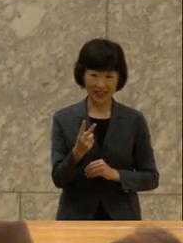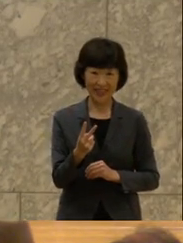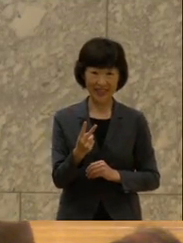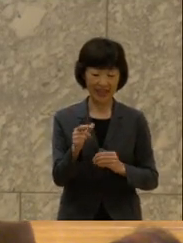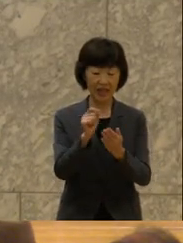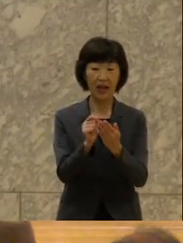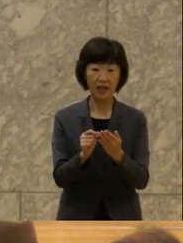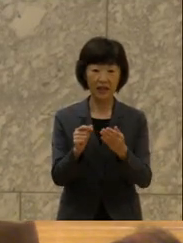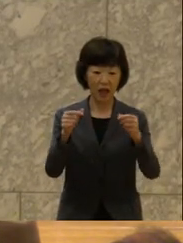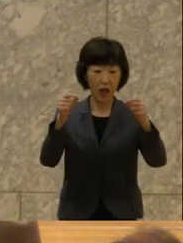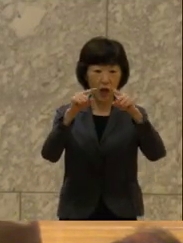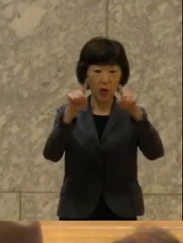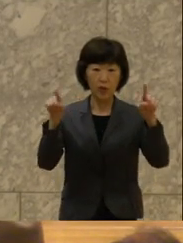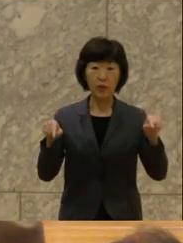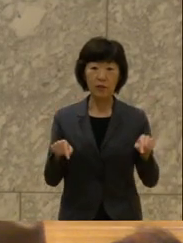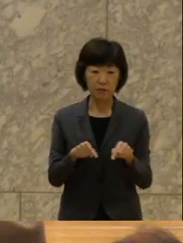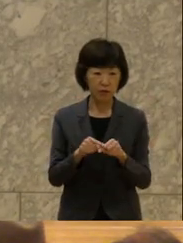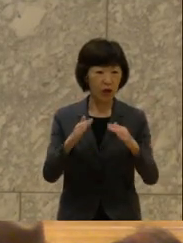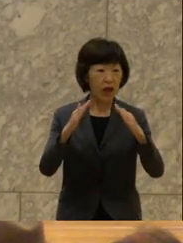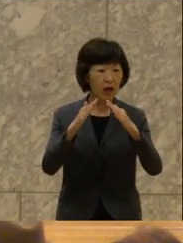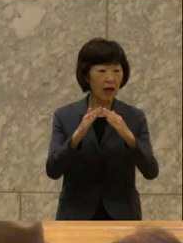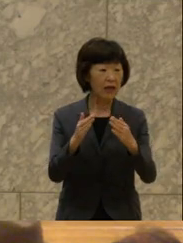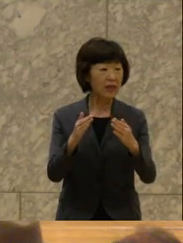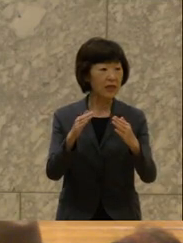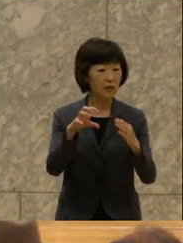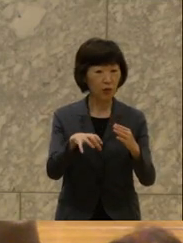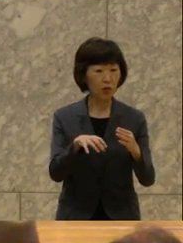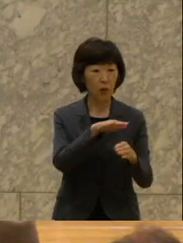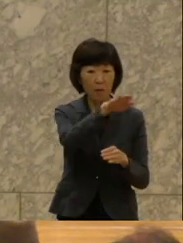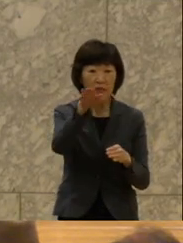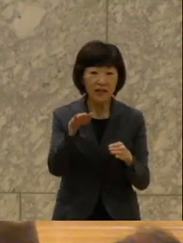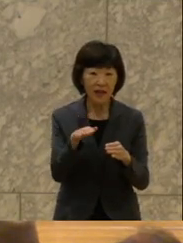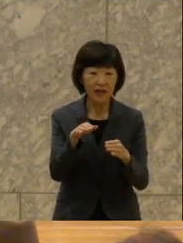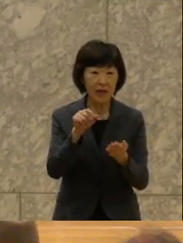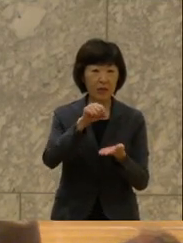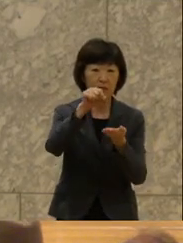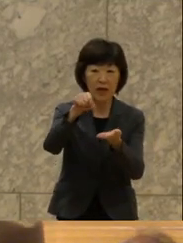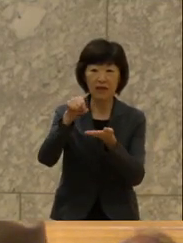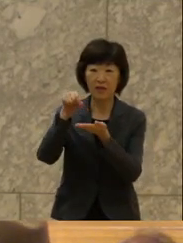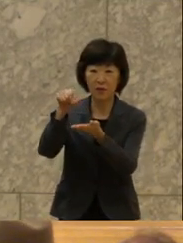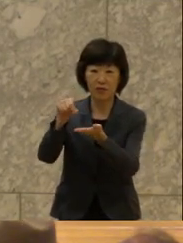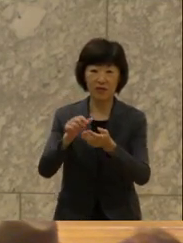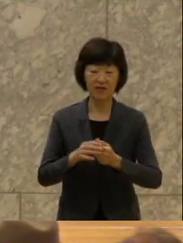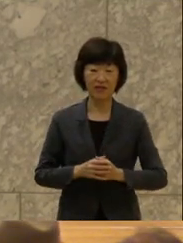本日会場にお越しいただいたお客様にプレゼントいたしますはい